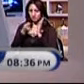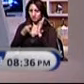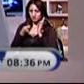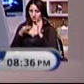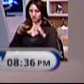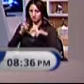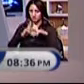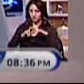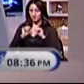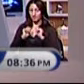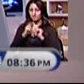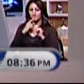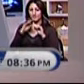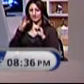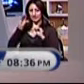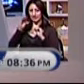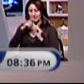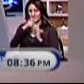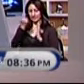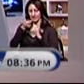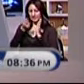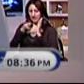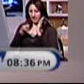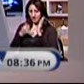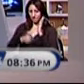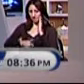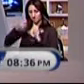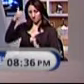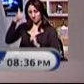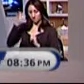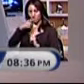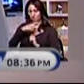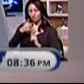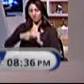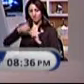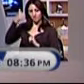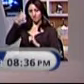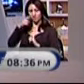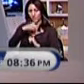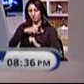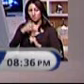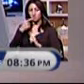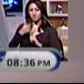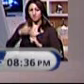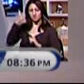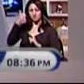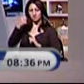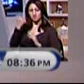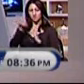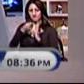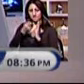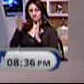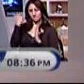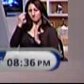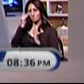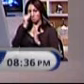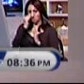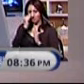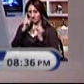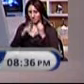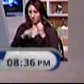في مصر ظاهرة الكاتب النجم، والمكانة التي تربى عليها طويلا الأديب الكبير والراحل العظيم نجيب محفوظ، الأستاذ